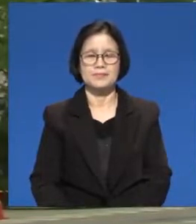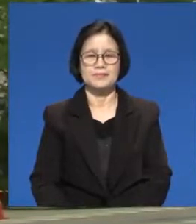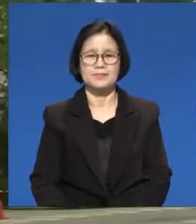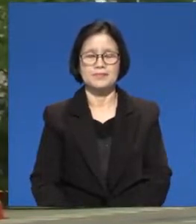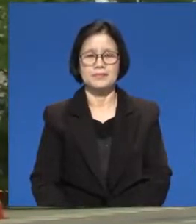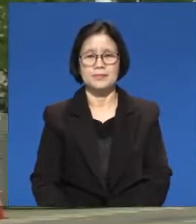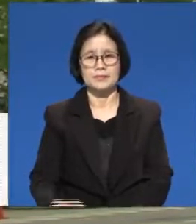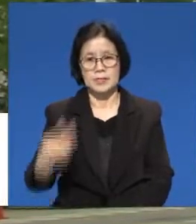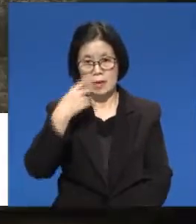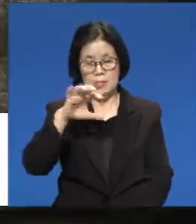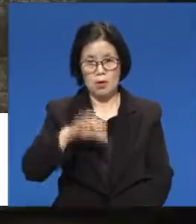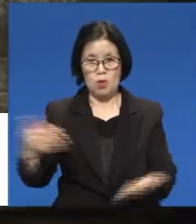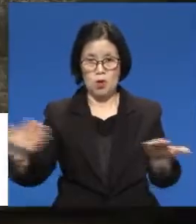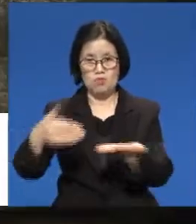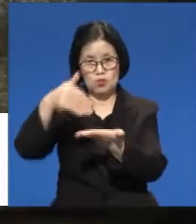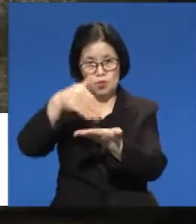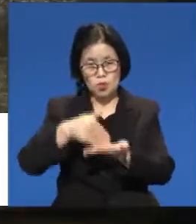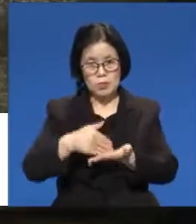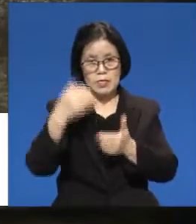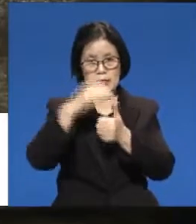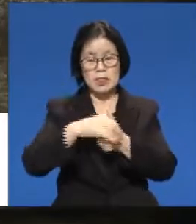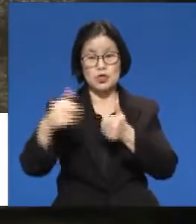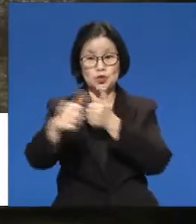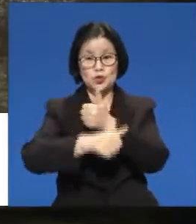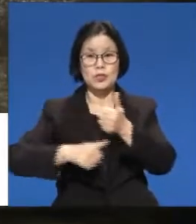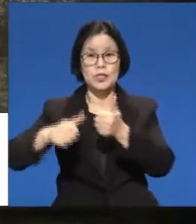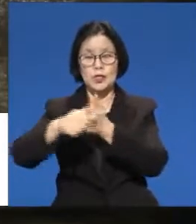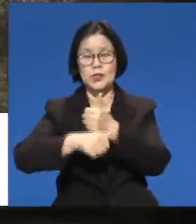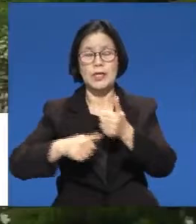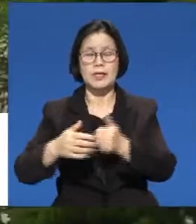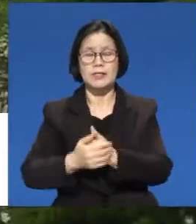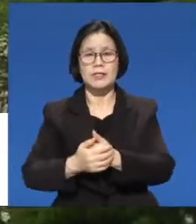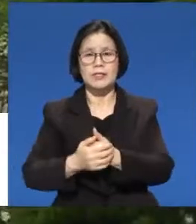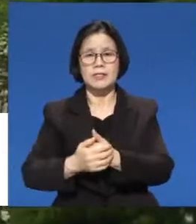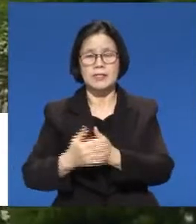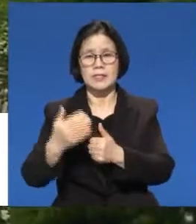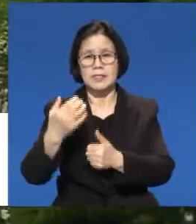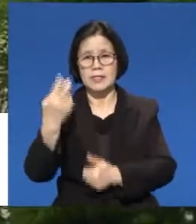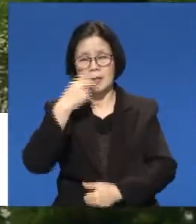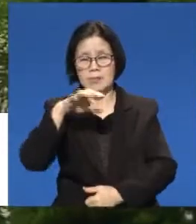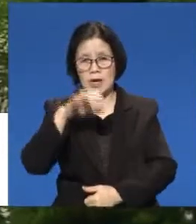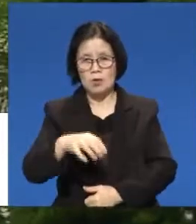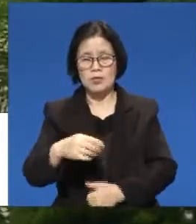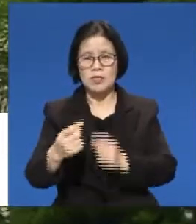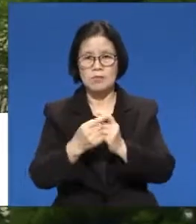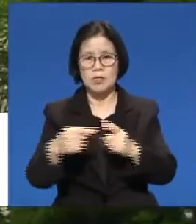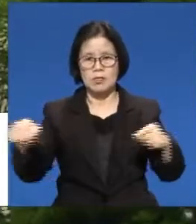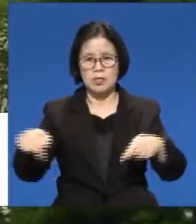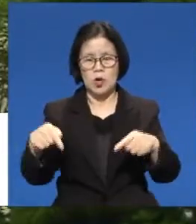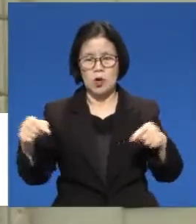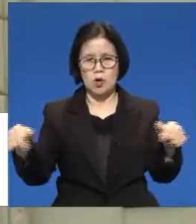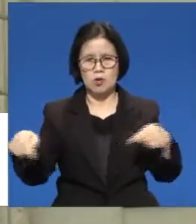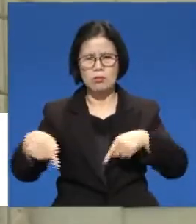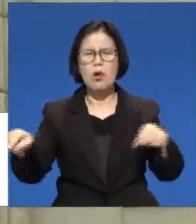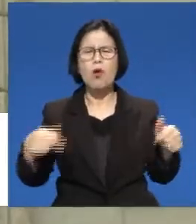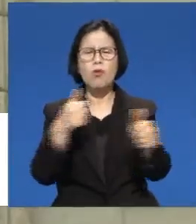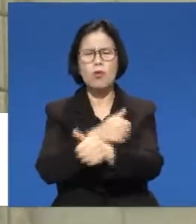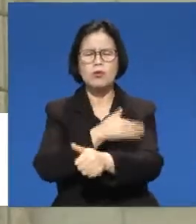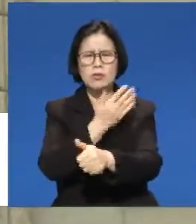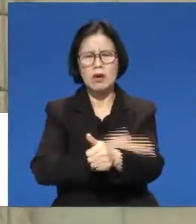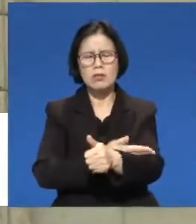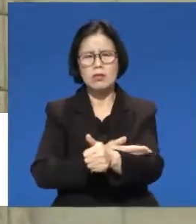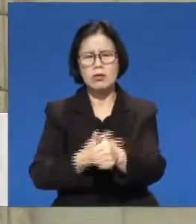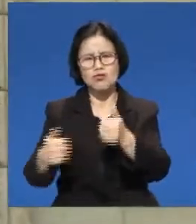감사원 업무보고를 받은 대통령직인수위원회 감사원을 상대로 정권이 연기 감사위원 임명 제청 1